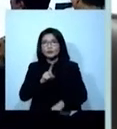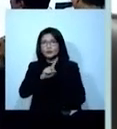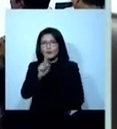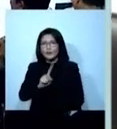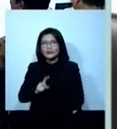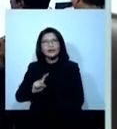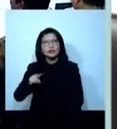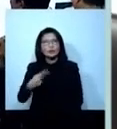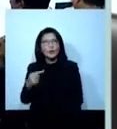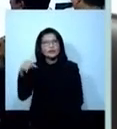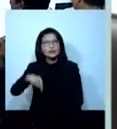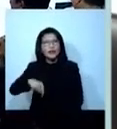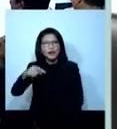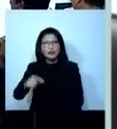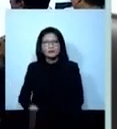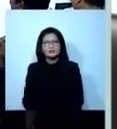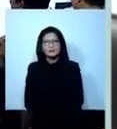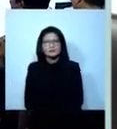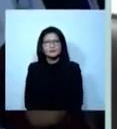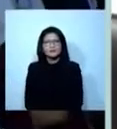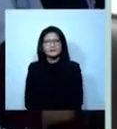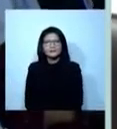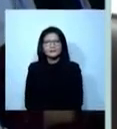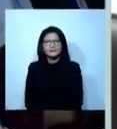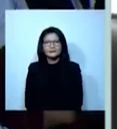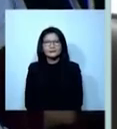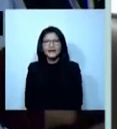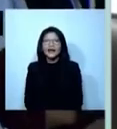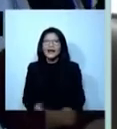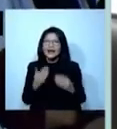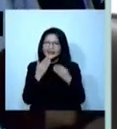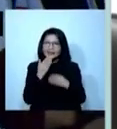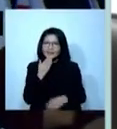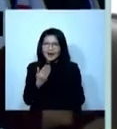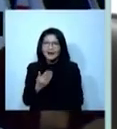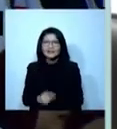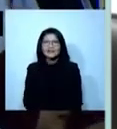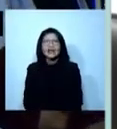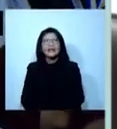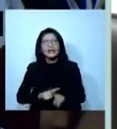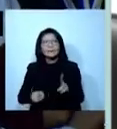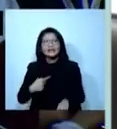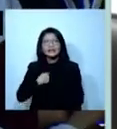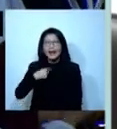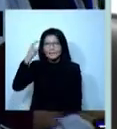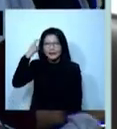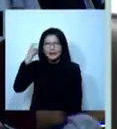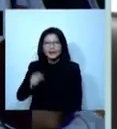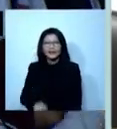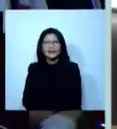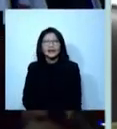memang karakternya kan nggak bisa merubah ya. Jadi Pak Prabowo sendiri saya kira perlu kemudian